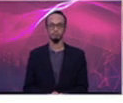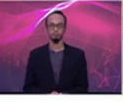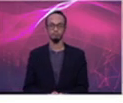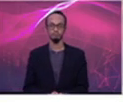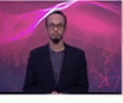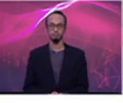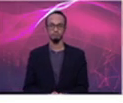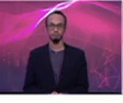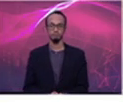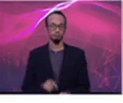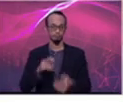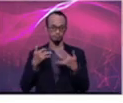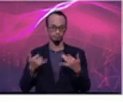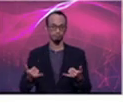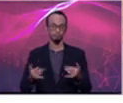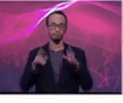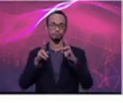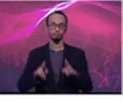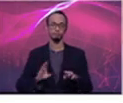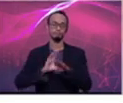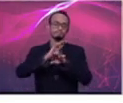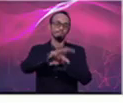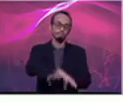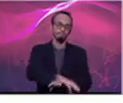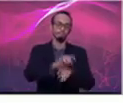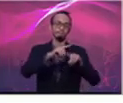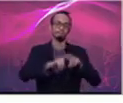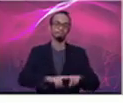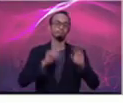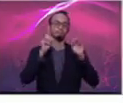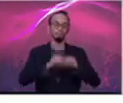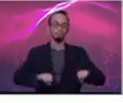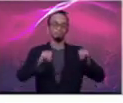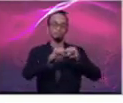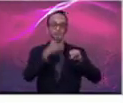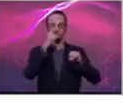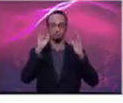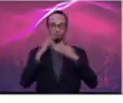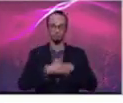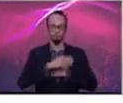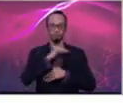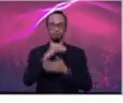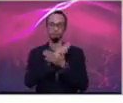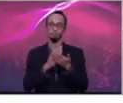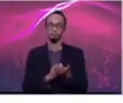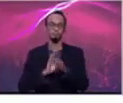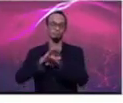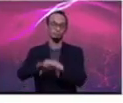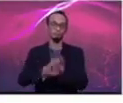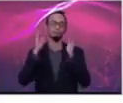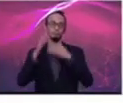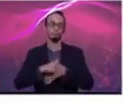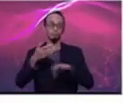masa ketika ini penduduk terpaksa menumpang solat di Surau at-taqwa sehinggakan sebahagian jemaah terpaksa solat di luar